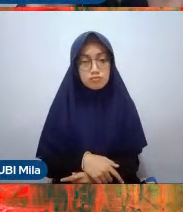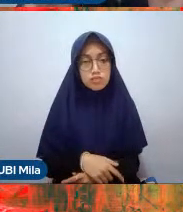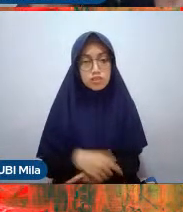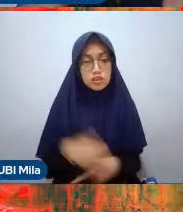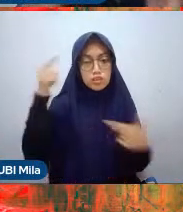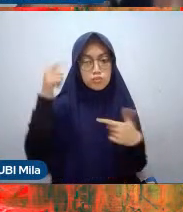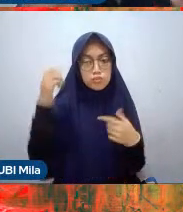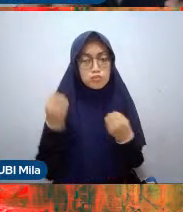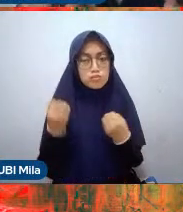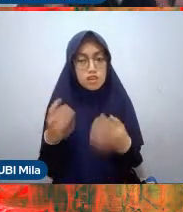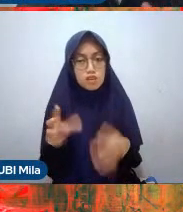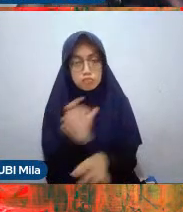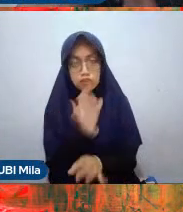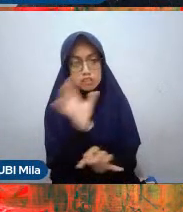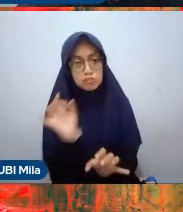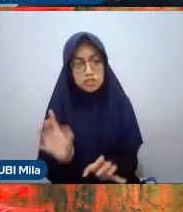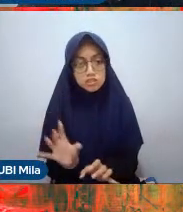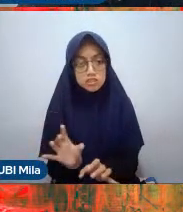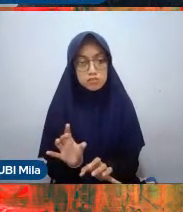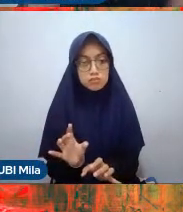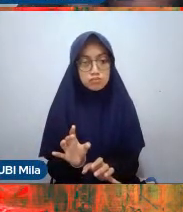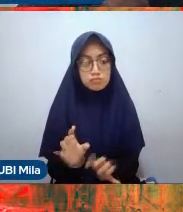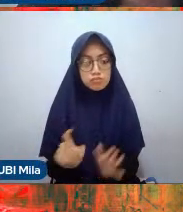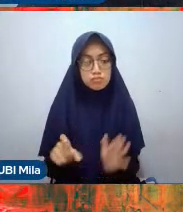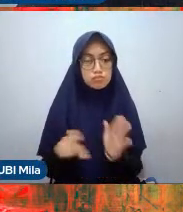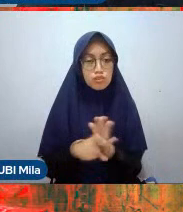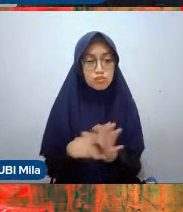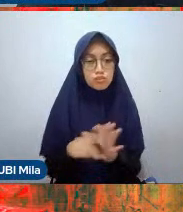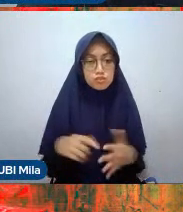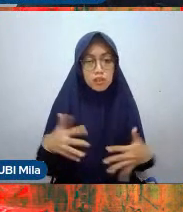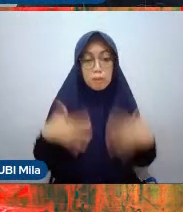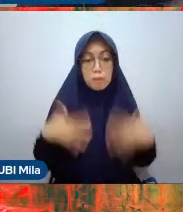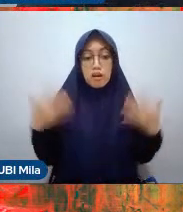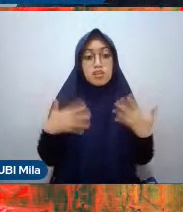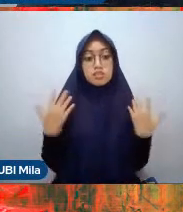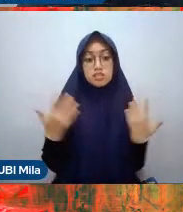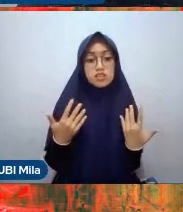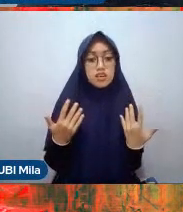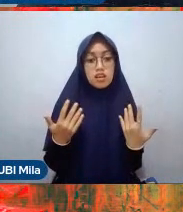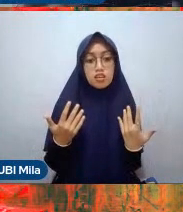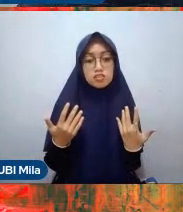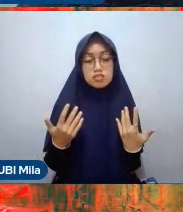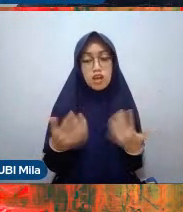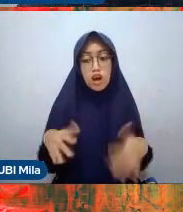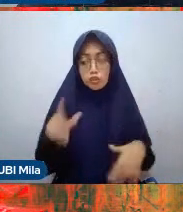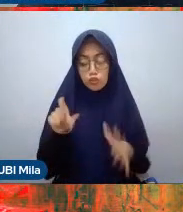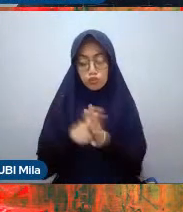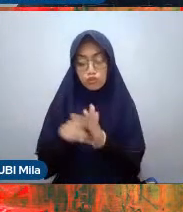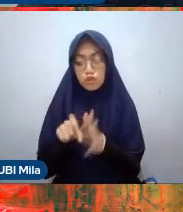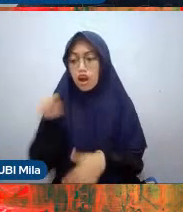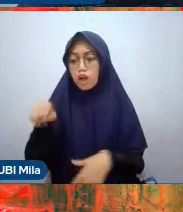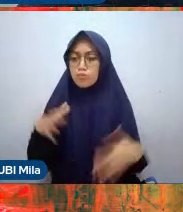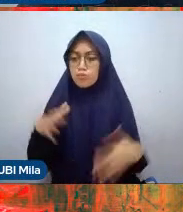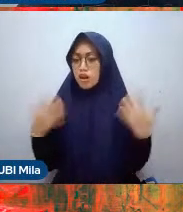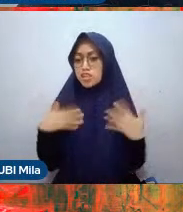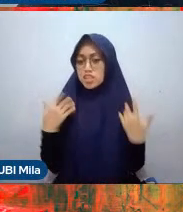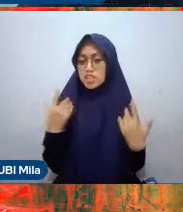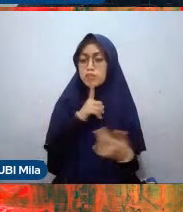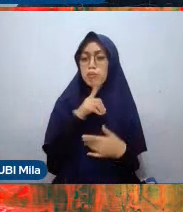adalah kita pengen eksplorasi emosi, termasuk bahagia. Kamu kalau bahagia, kalau apa sih? Kamu kalau senang, kalau apa sih?